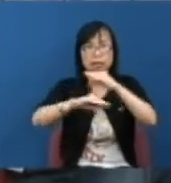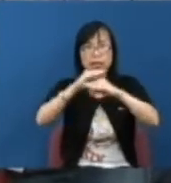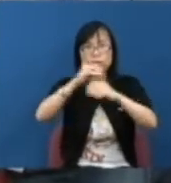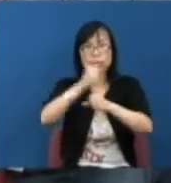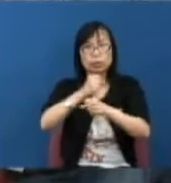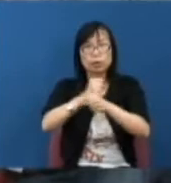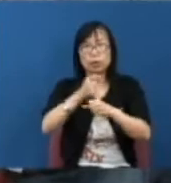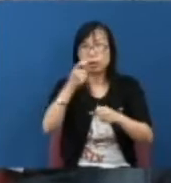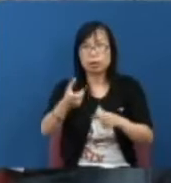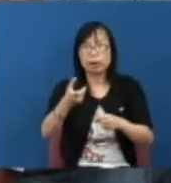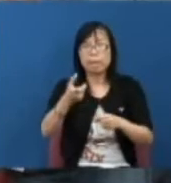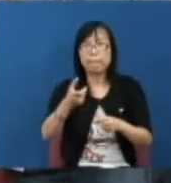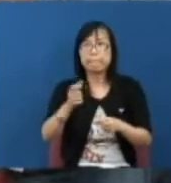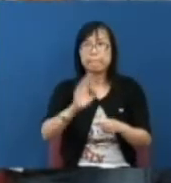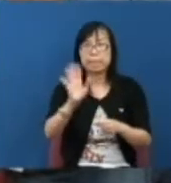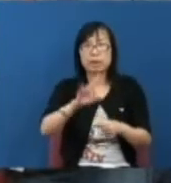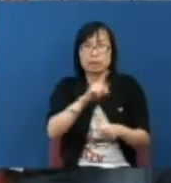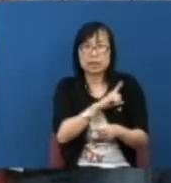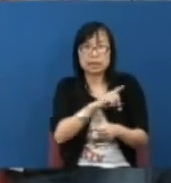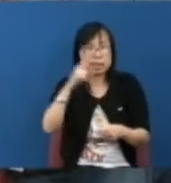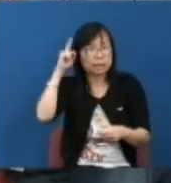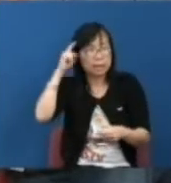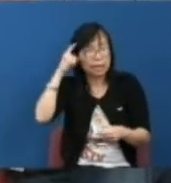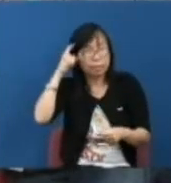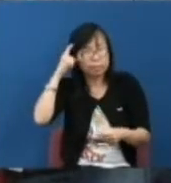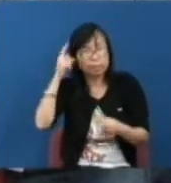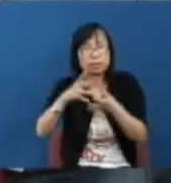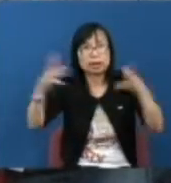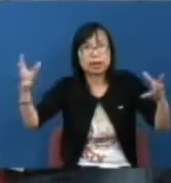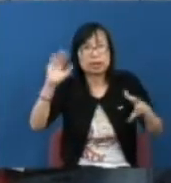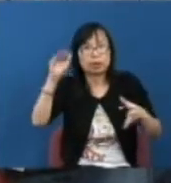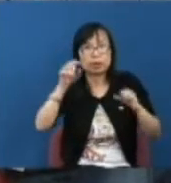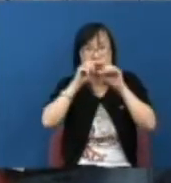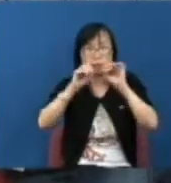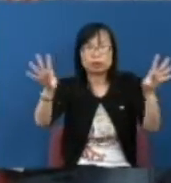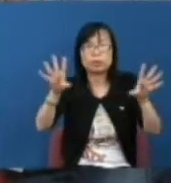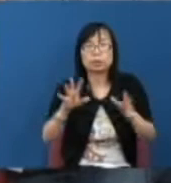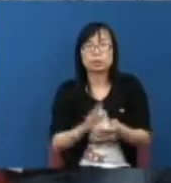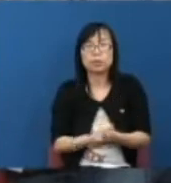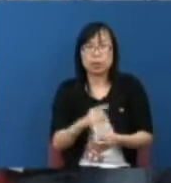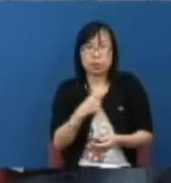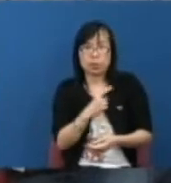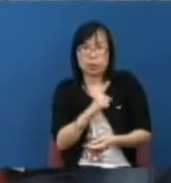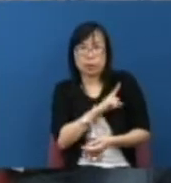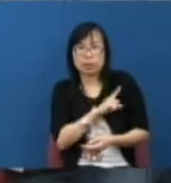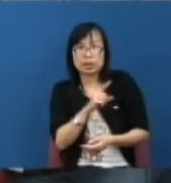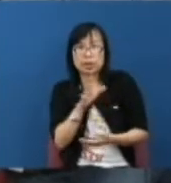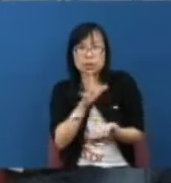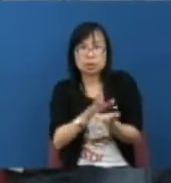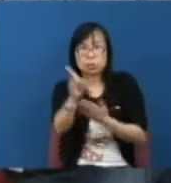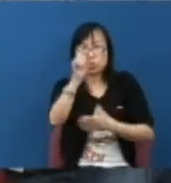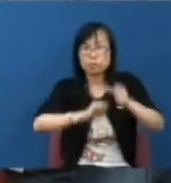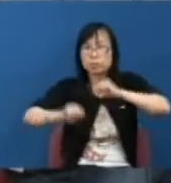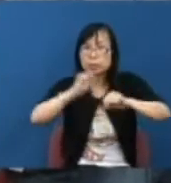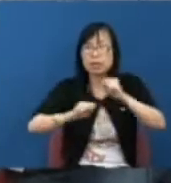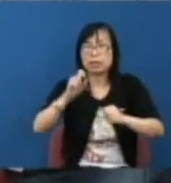啊嗰啲，唔係真係我哋諗嘅咁大。而又可以推動到嘅，咁其實我哋咧專業動力都做咗一個